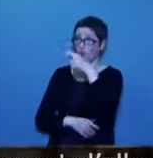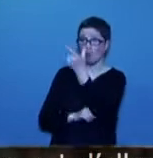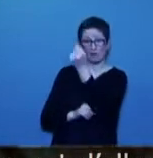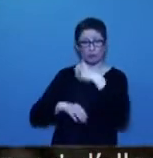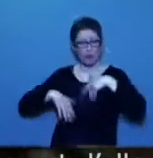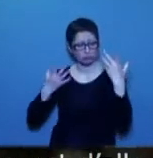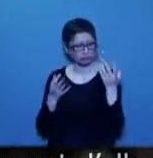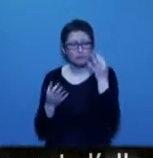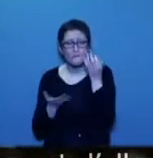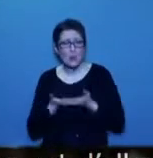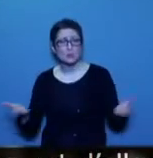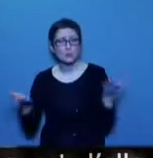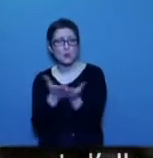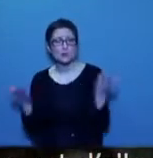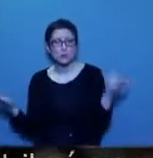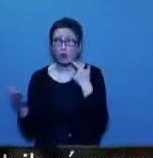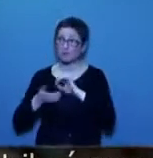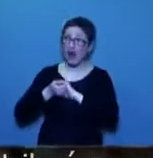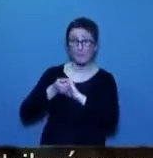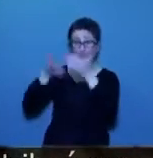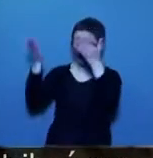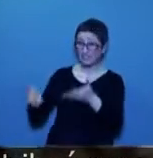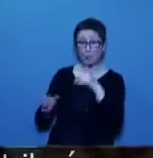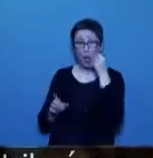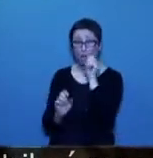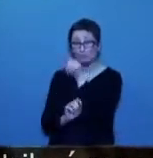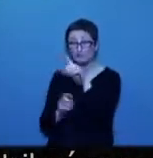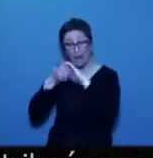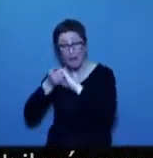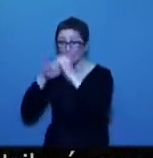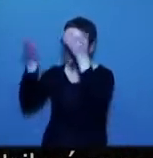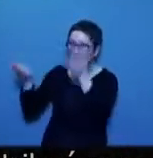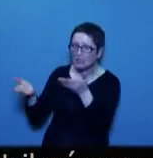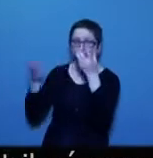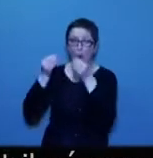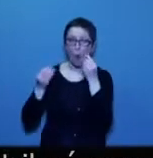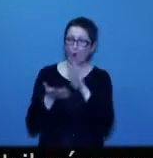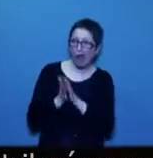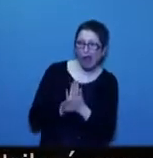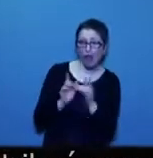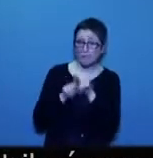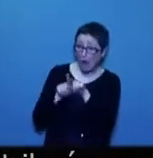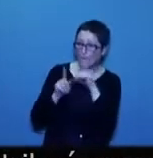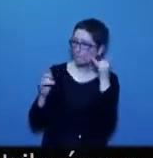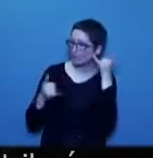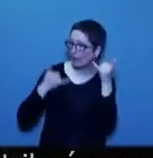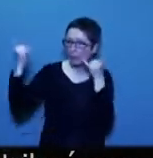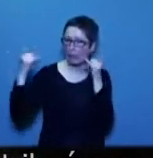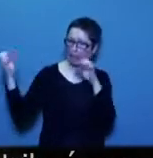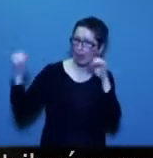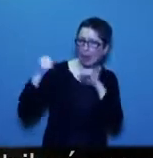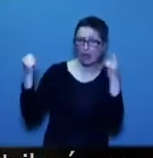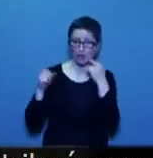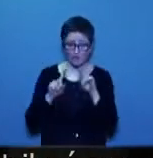situation, et que je n'ai pas d'amitié pour cet homme, ni d'entre gens, ni de points communs, au point d'aller en